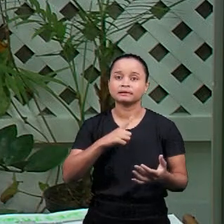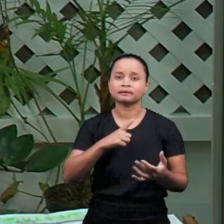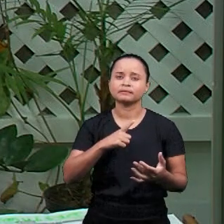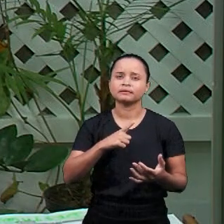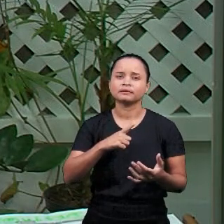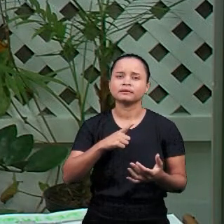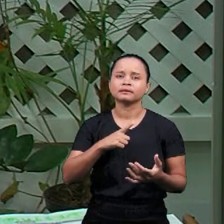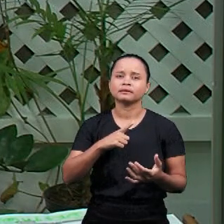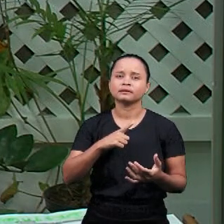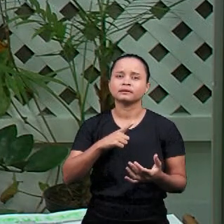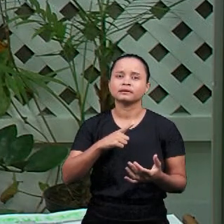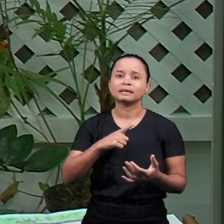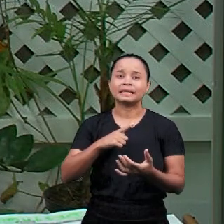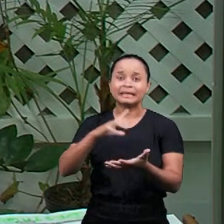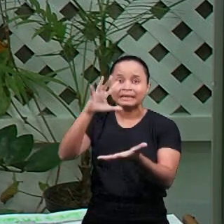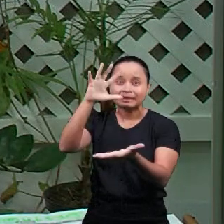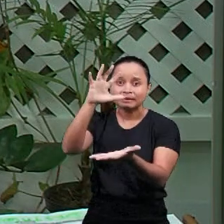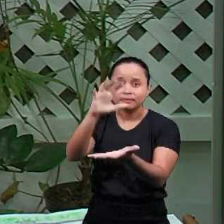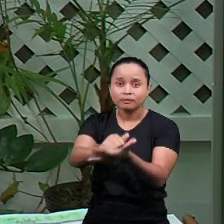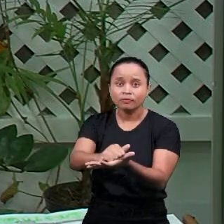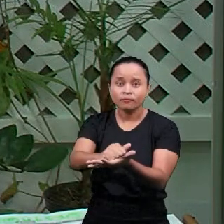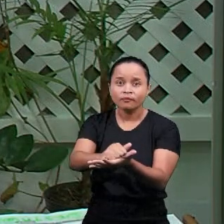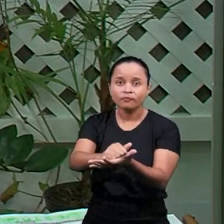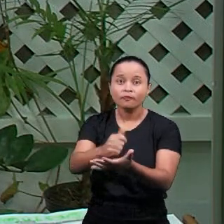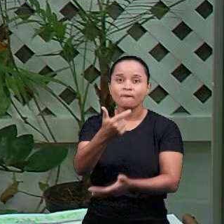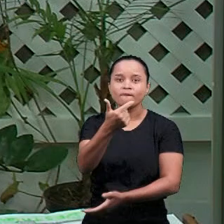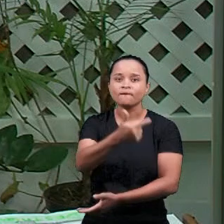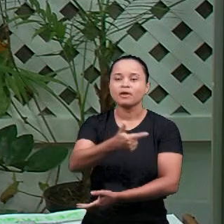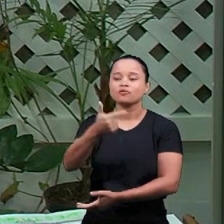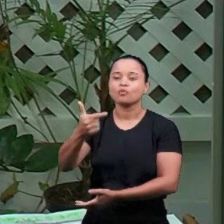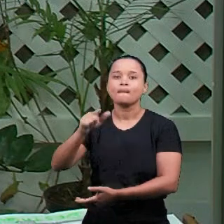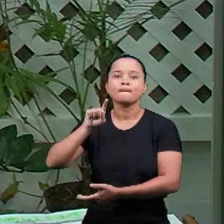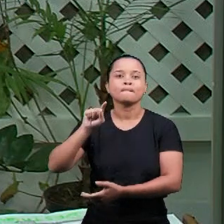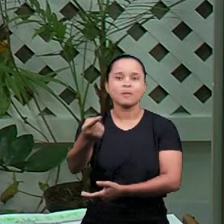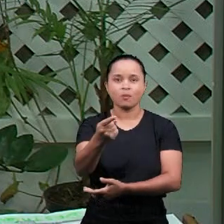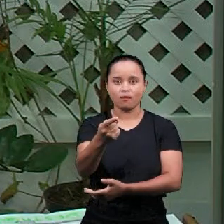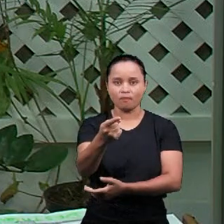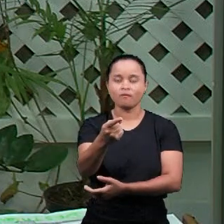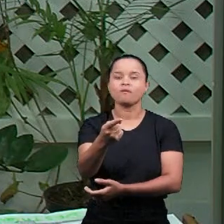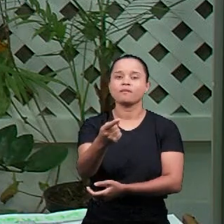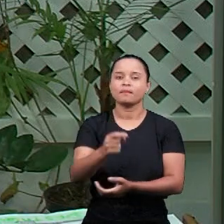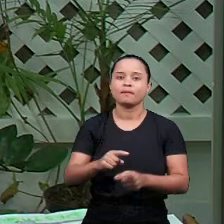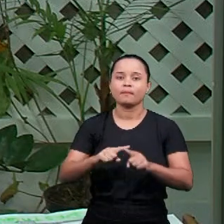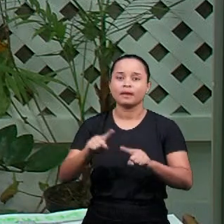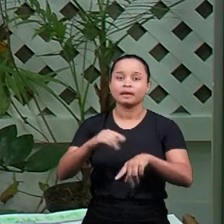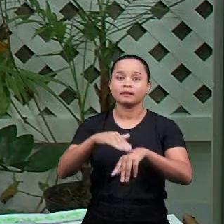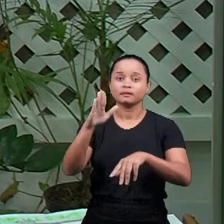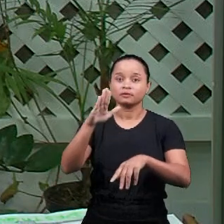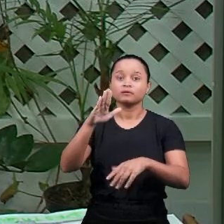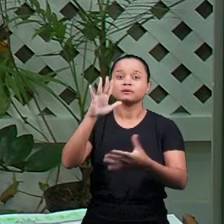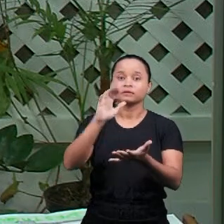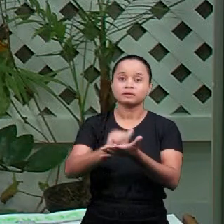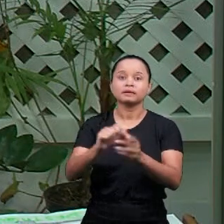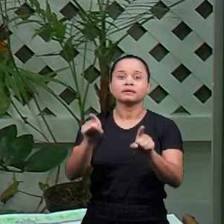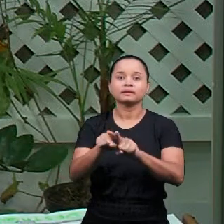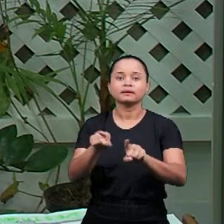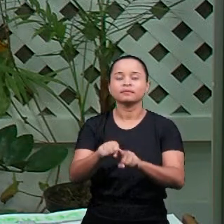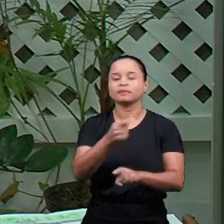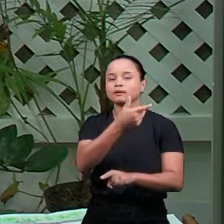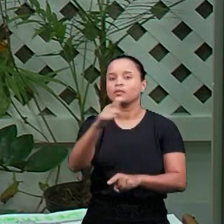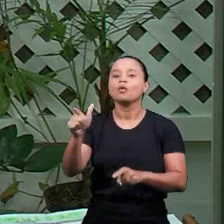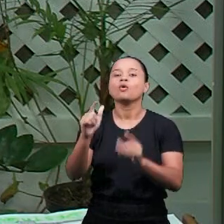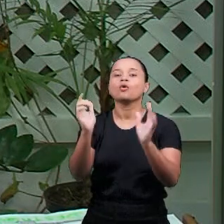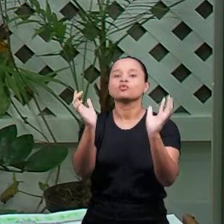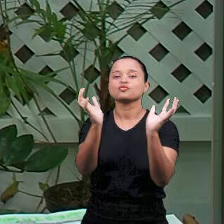au nombre d'inscrits 22 000 à peu près. Mais en plus des inscrits, nous avons eu un grand